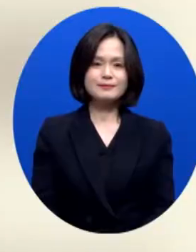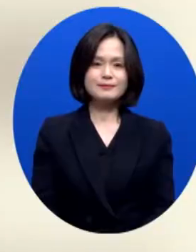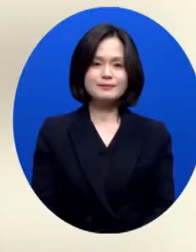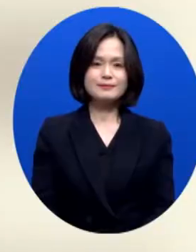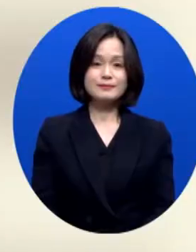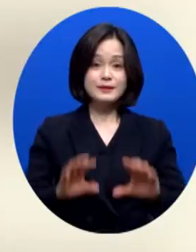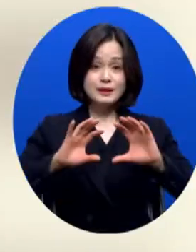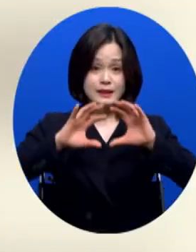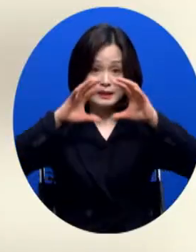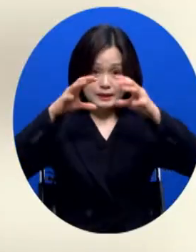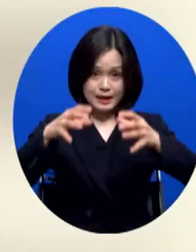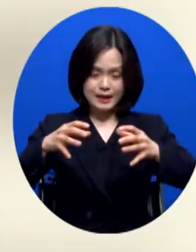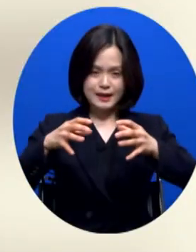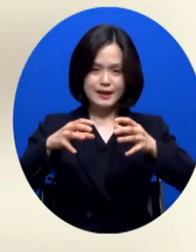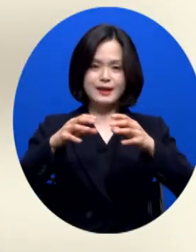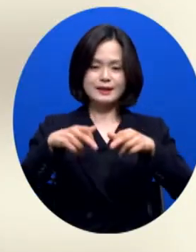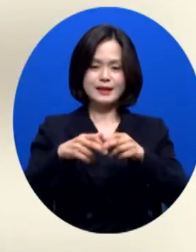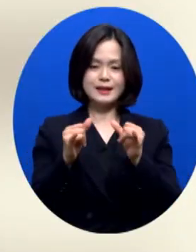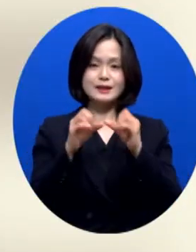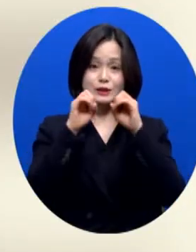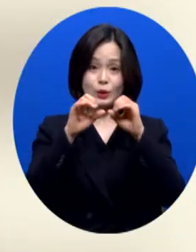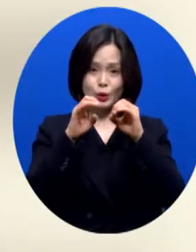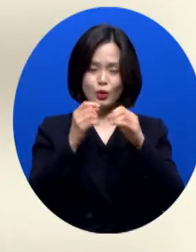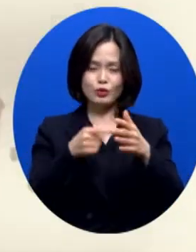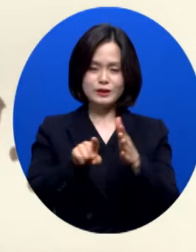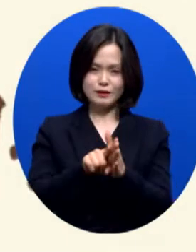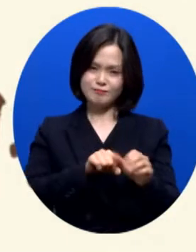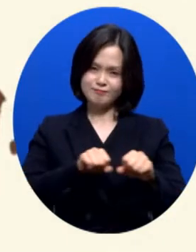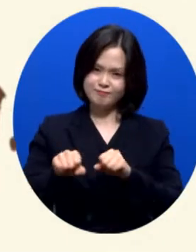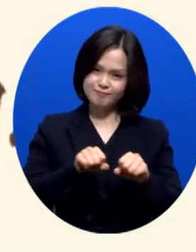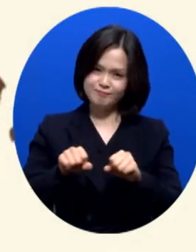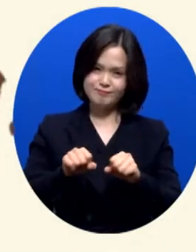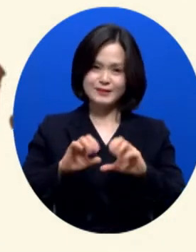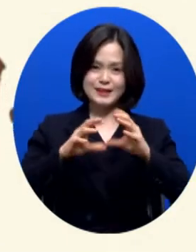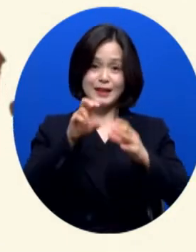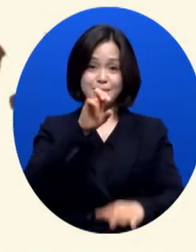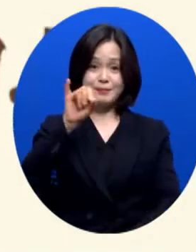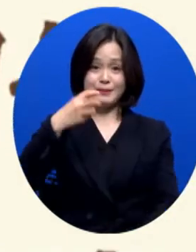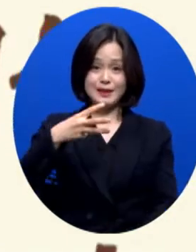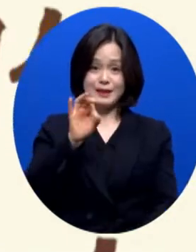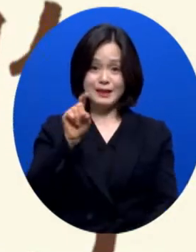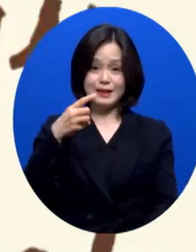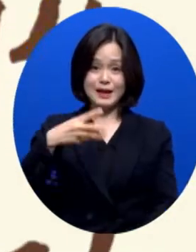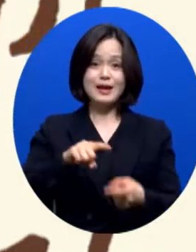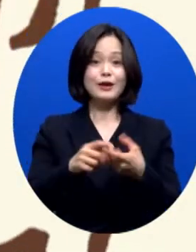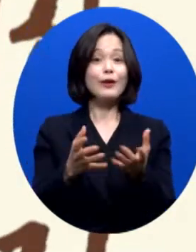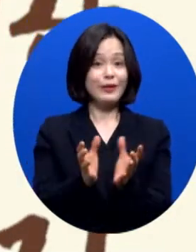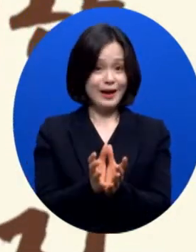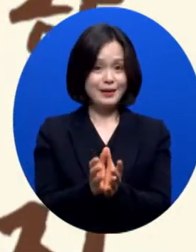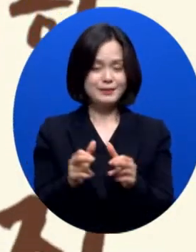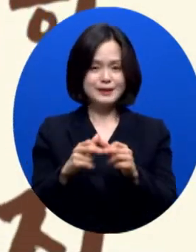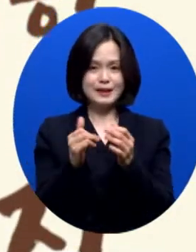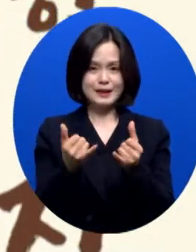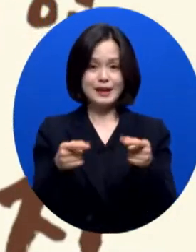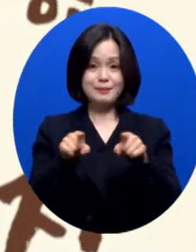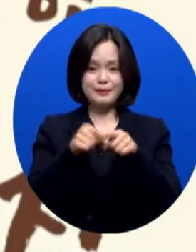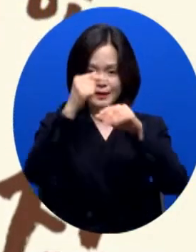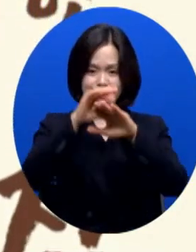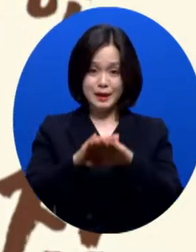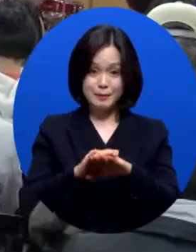전 세계 장애인 선교에 앞장서고 있는 세계 밀알 연합이 장애인들과 함께하는 예배의 활용할 설교집 을